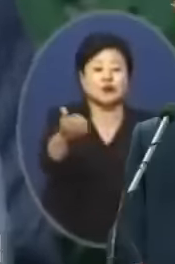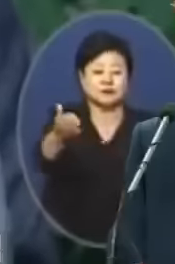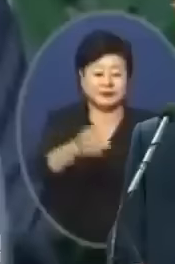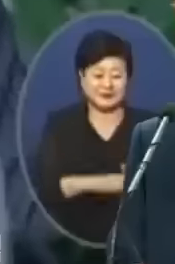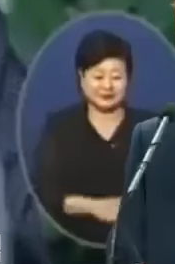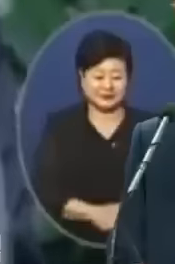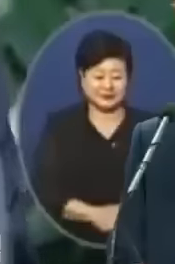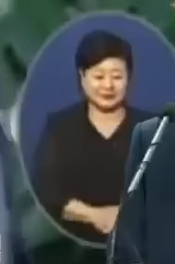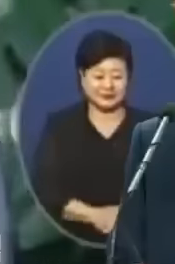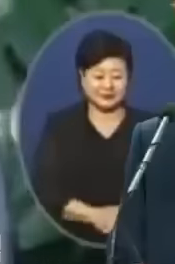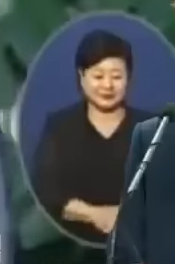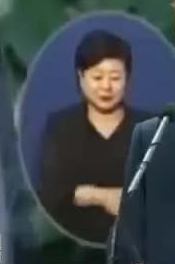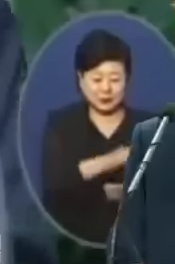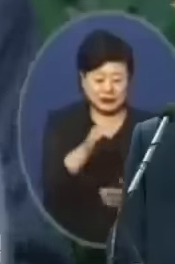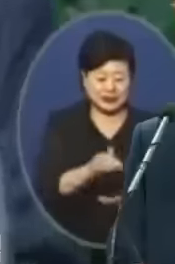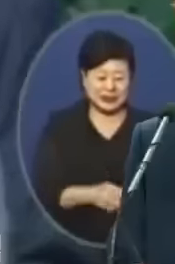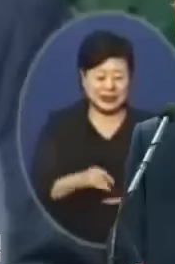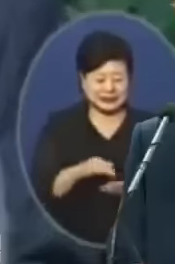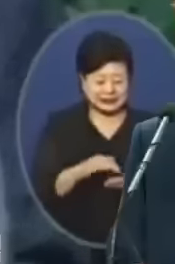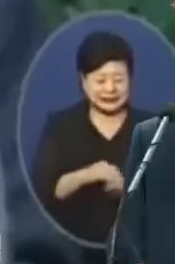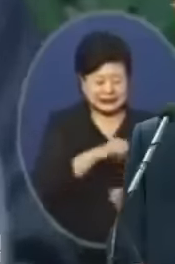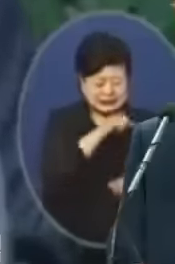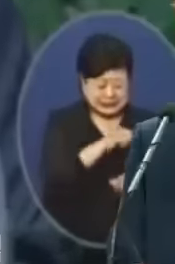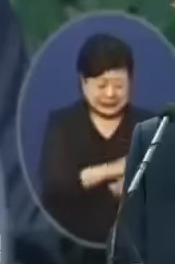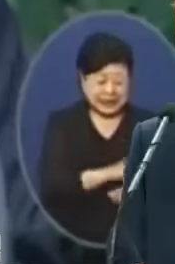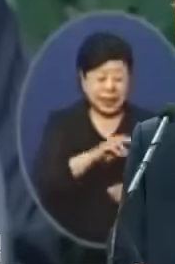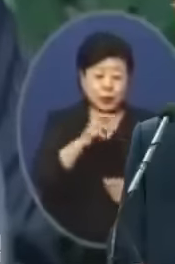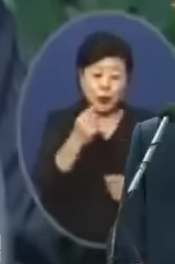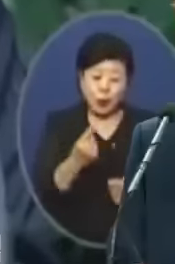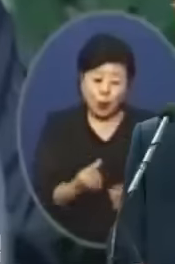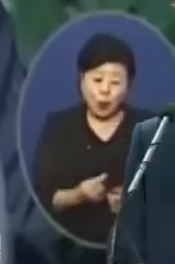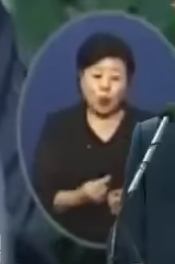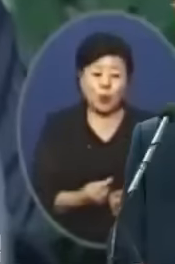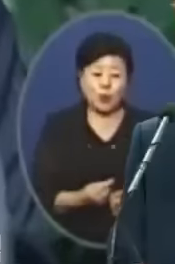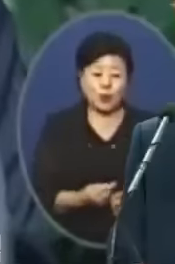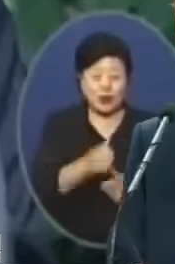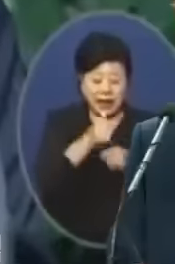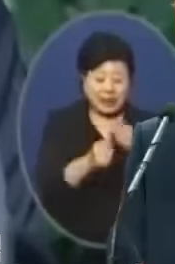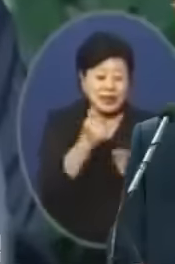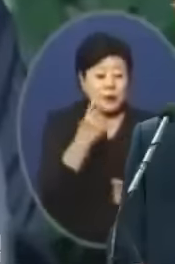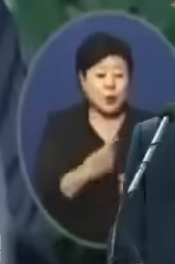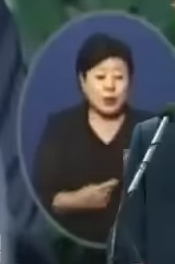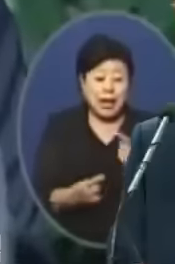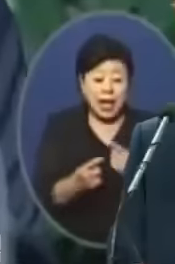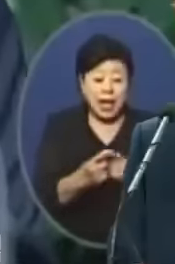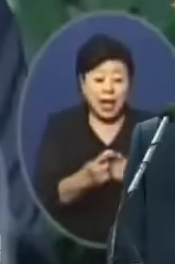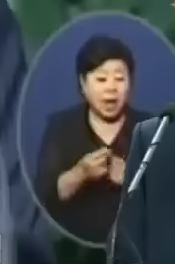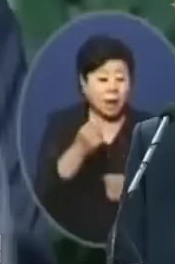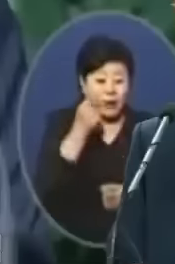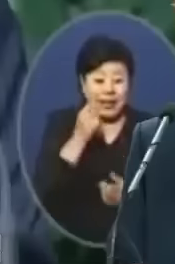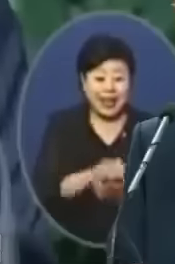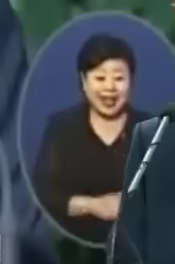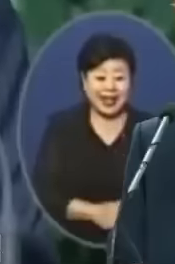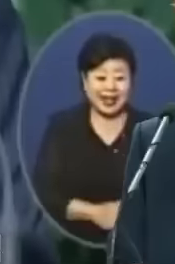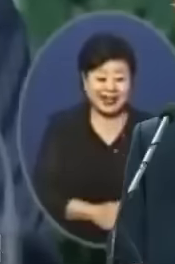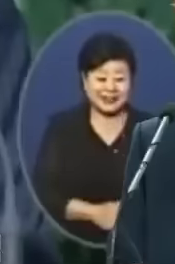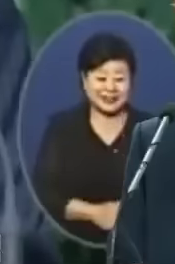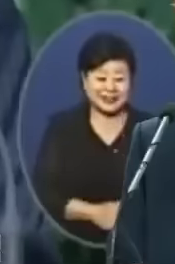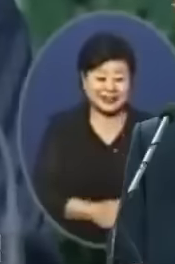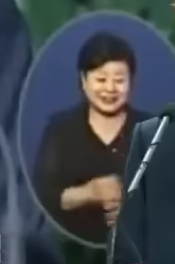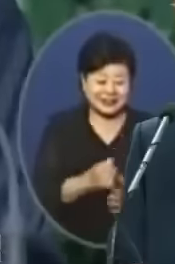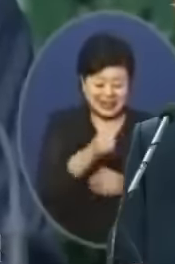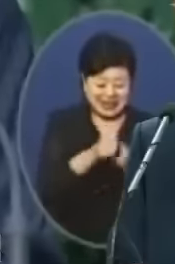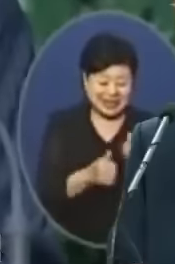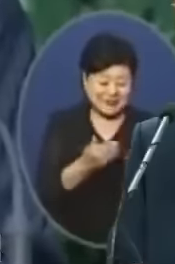것입니다. 우리가 아무리 계산을 잘한다고 하더라도 하나님보다 잘할 수는 없습니다.